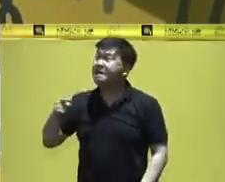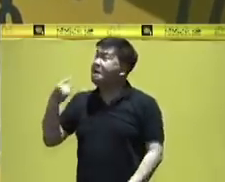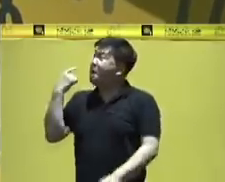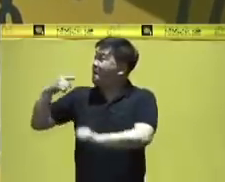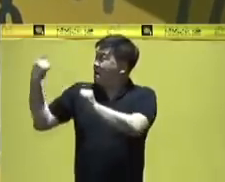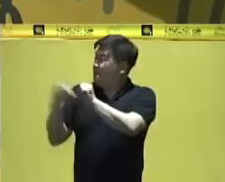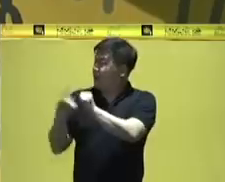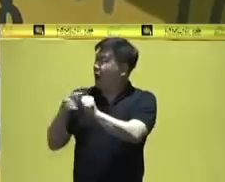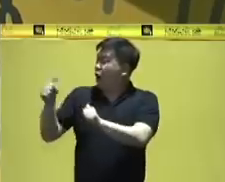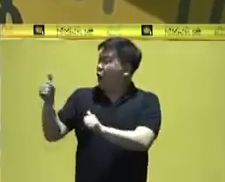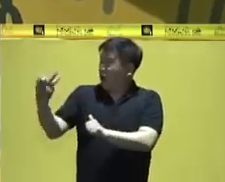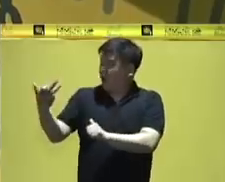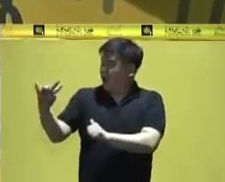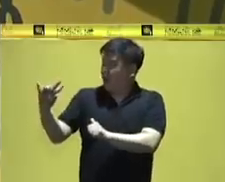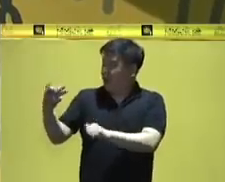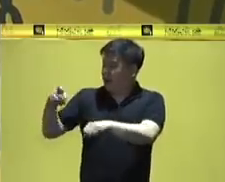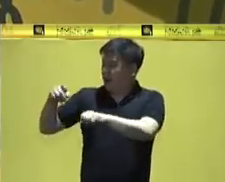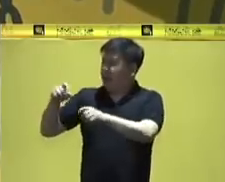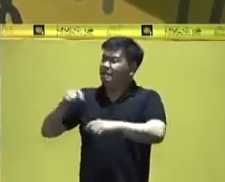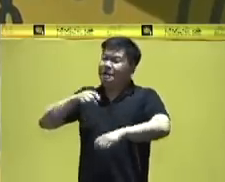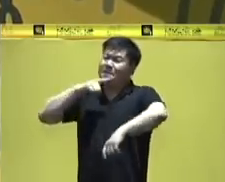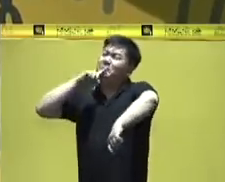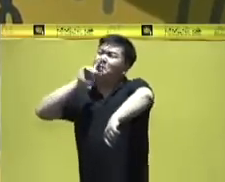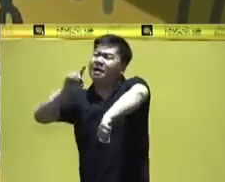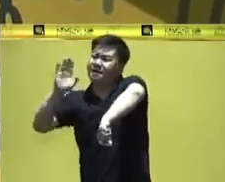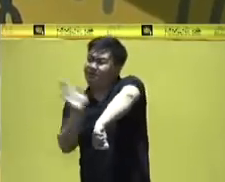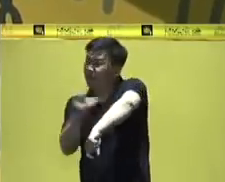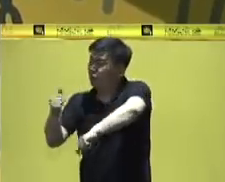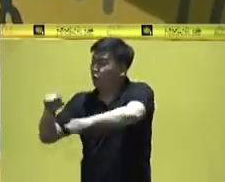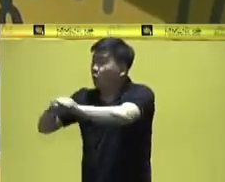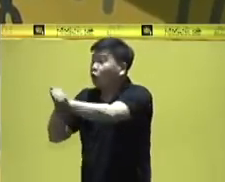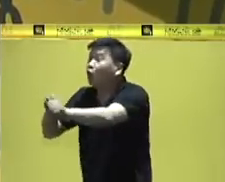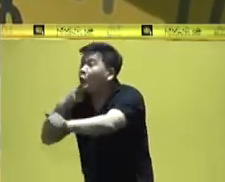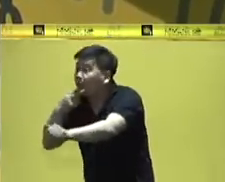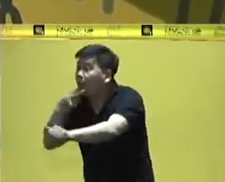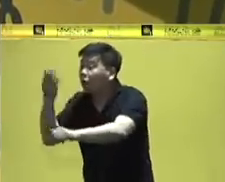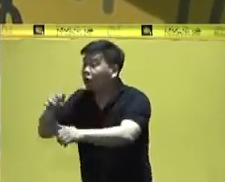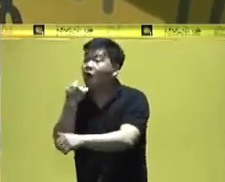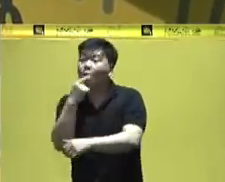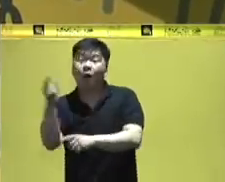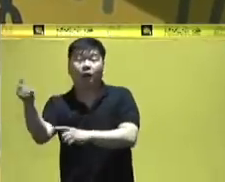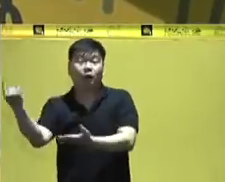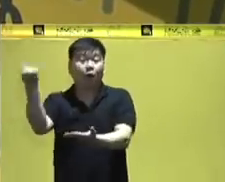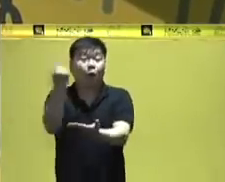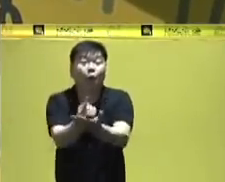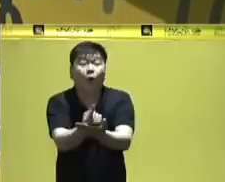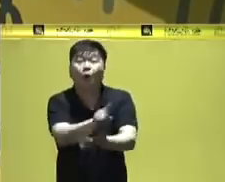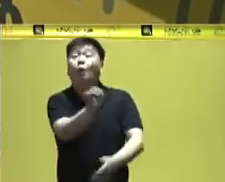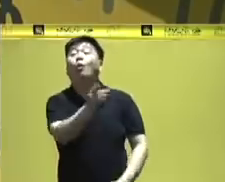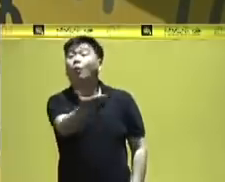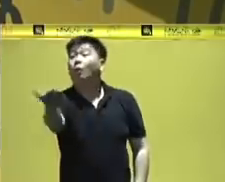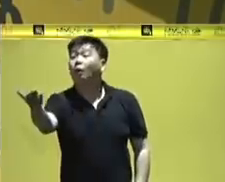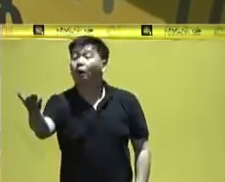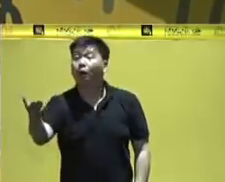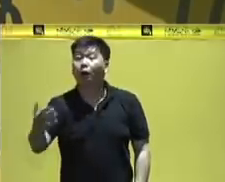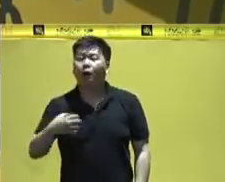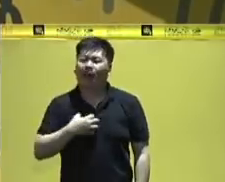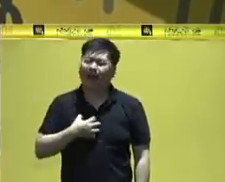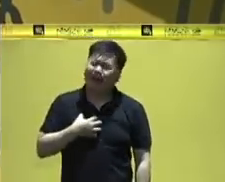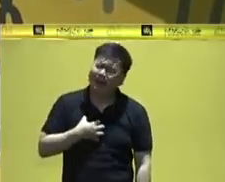5.18 망언했던 의원들 징계도 안 하고 있잖아요. 근데 오면 어떻게 하실래요? 그게 제가 좀 걱정이에요.